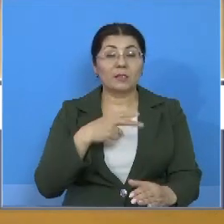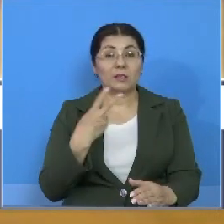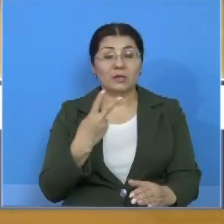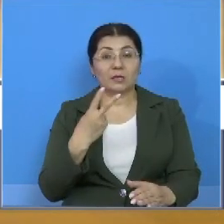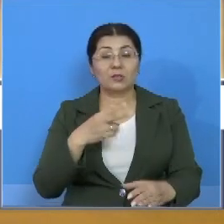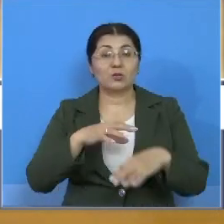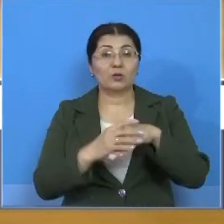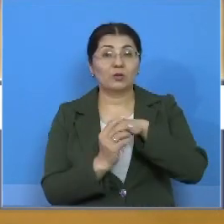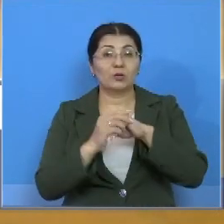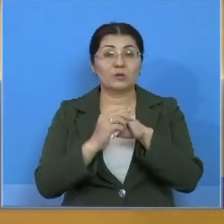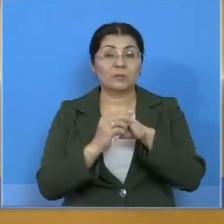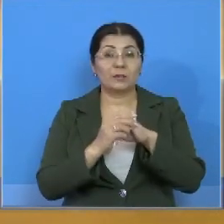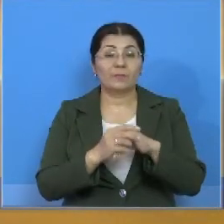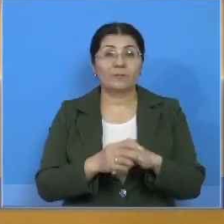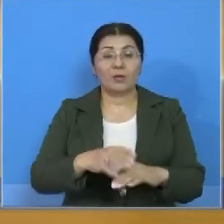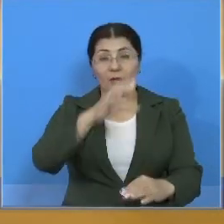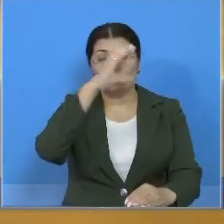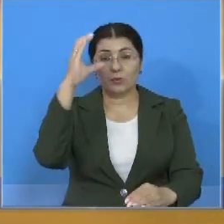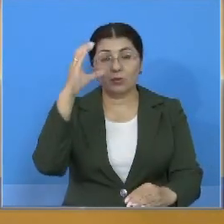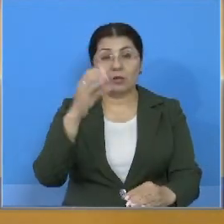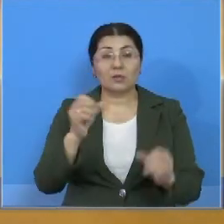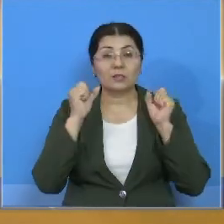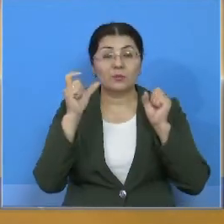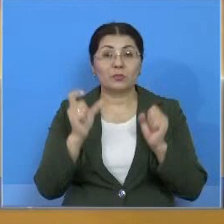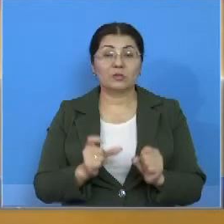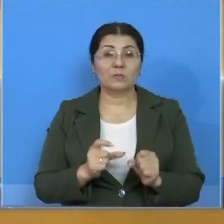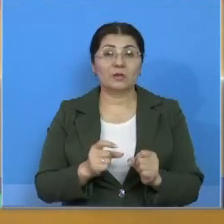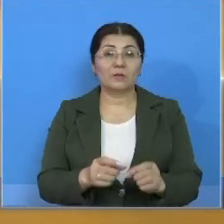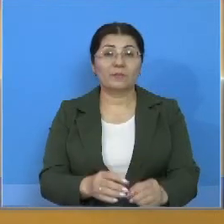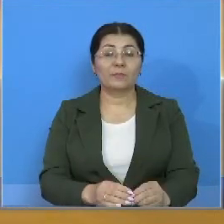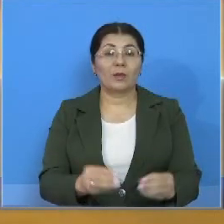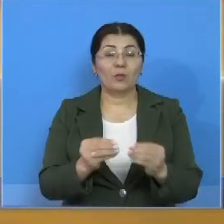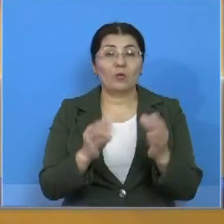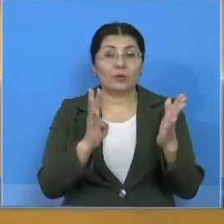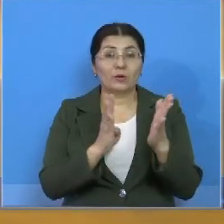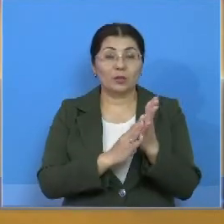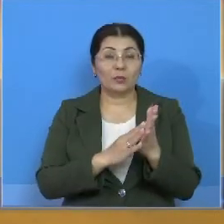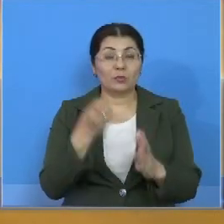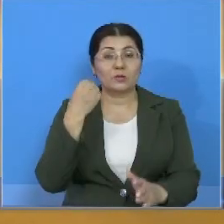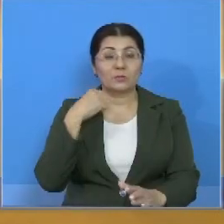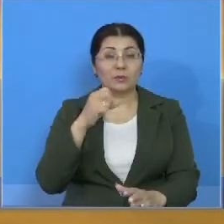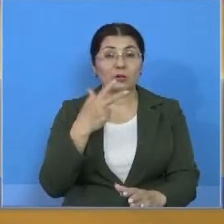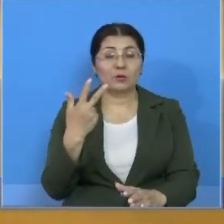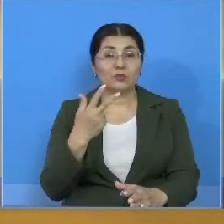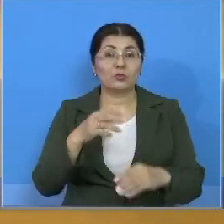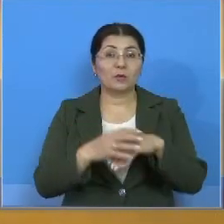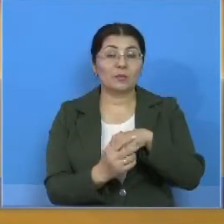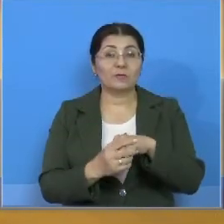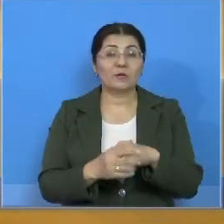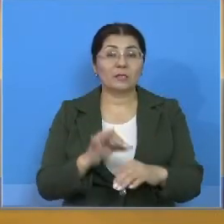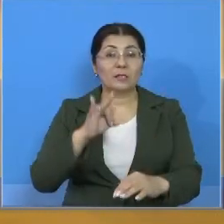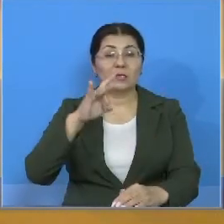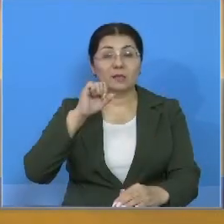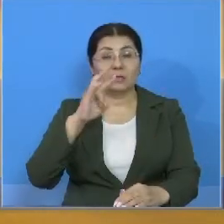белдесуімде түркиялық балуанмен оны да 9-0 есебімен ұттым. Үшінші белдесуімде ирандық балуанға ұтылып